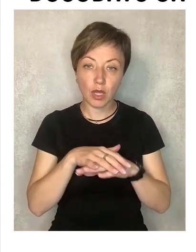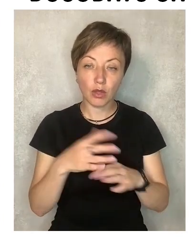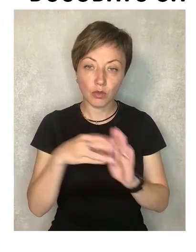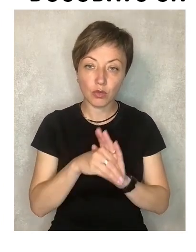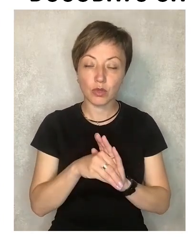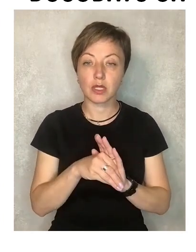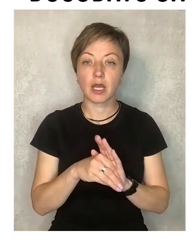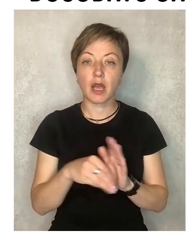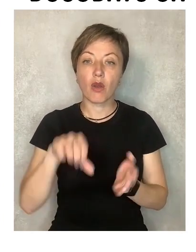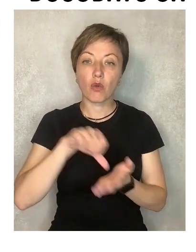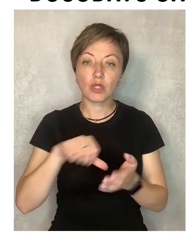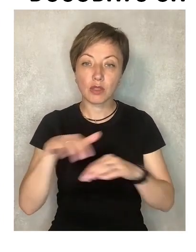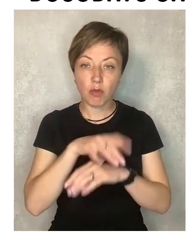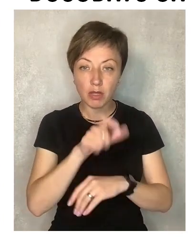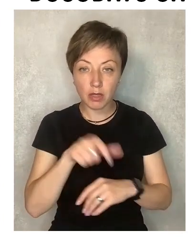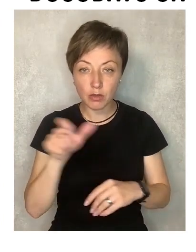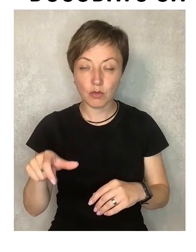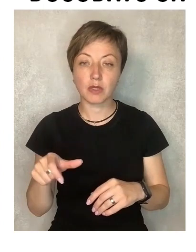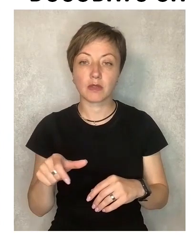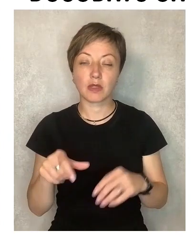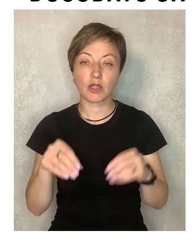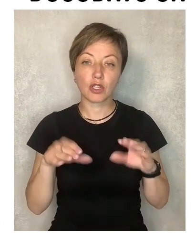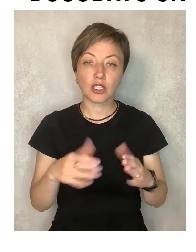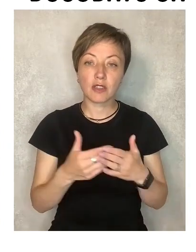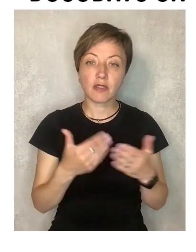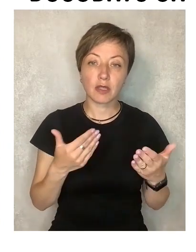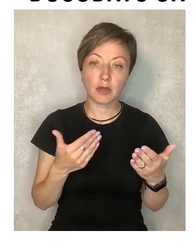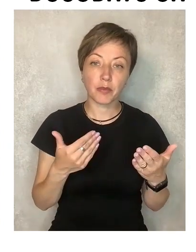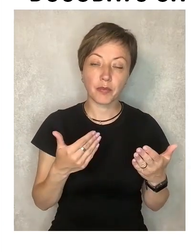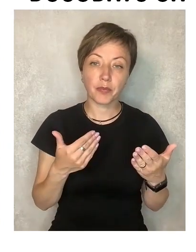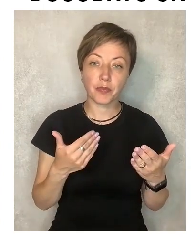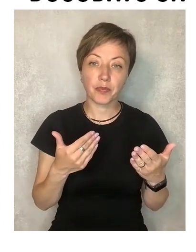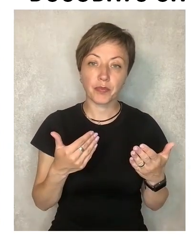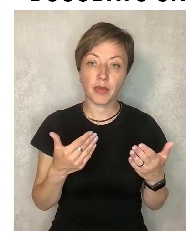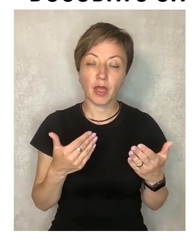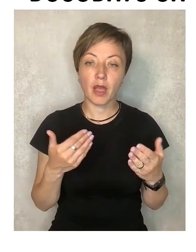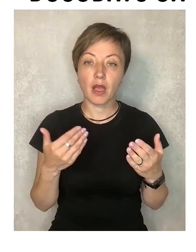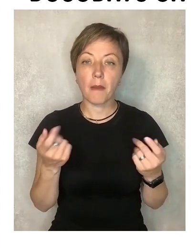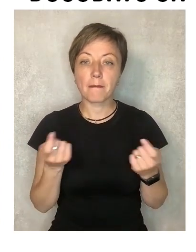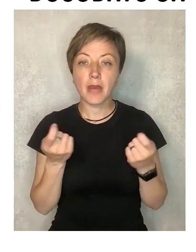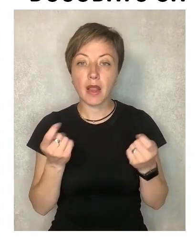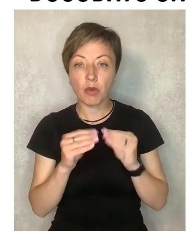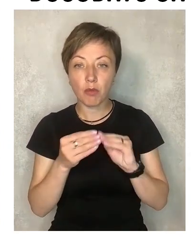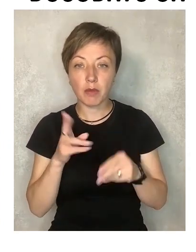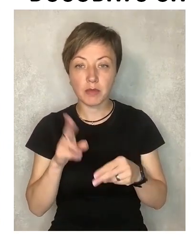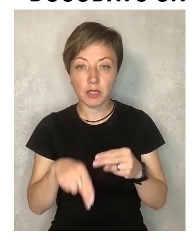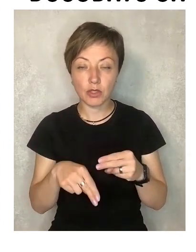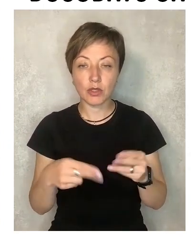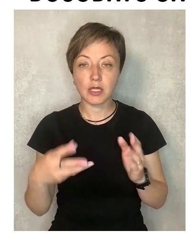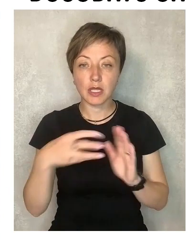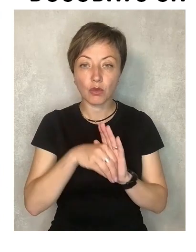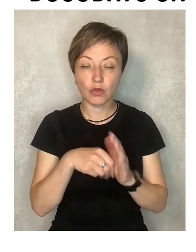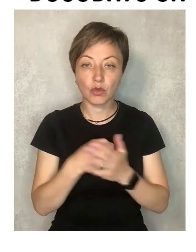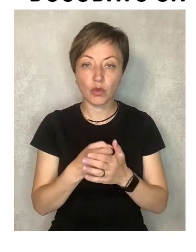партисипативні прийняття рішення там від там, не знаю, якихось дуже маленьких проблем, закінчуючи залученням там до